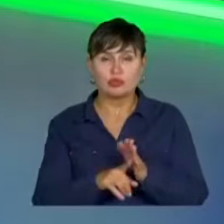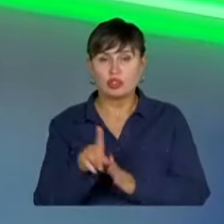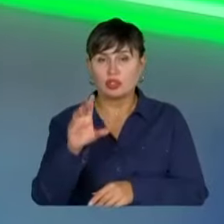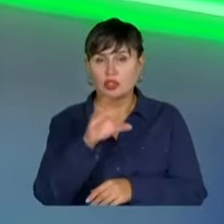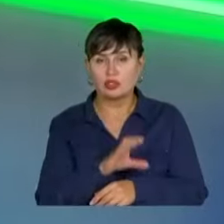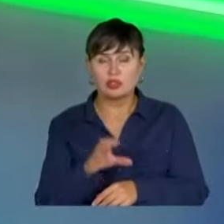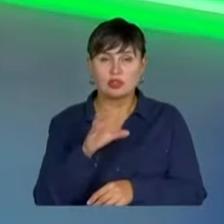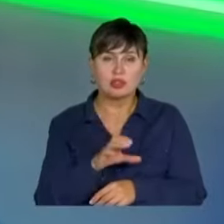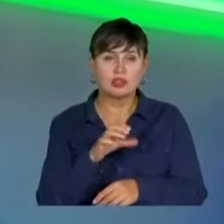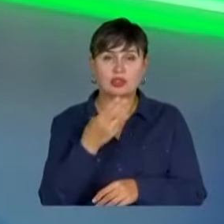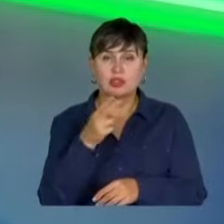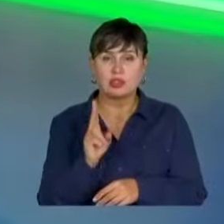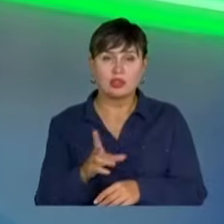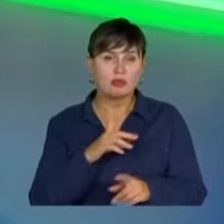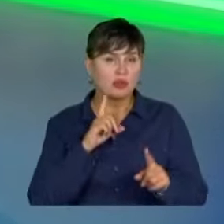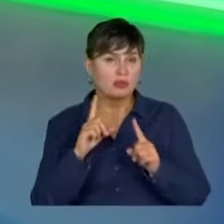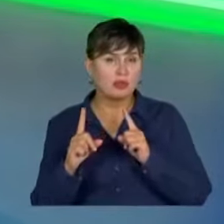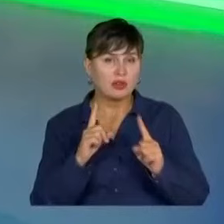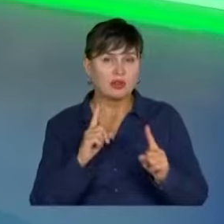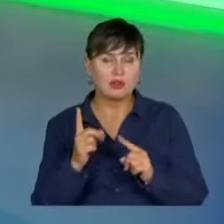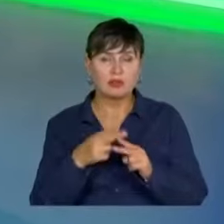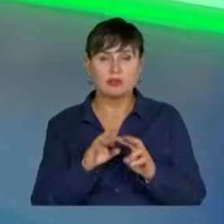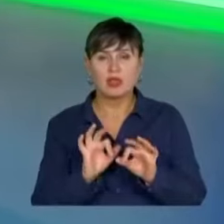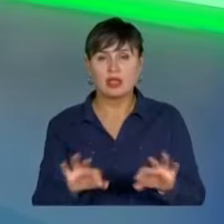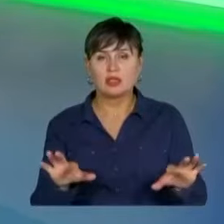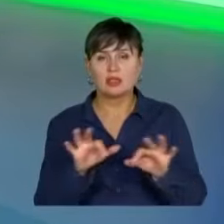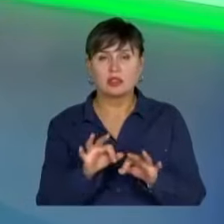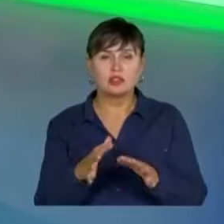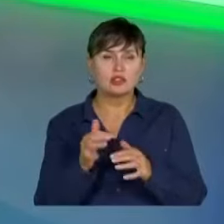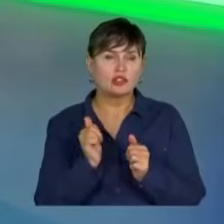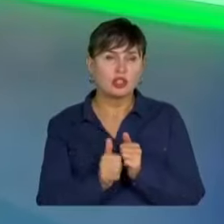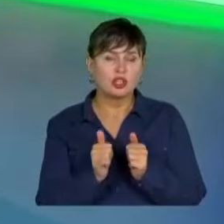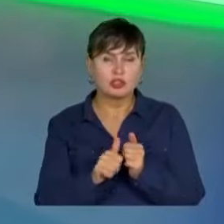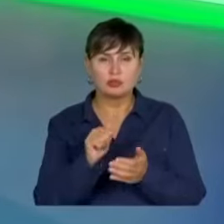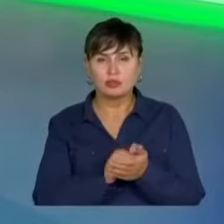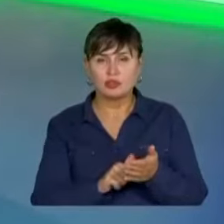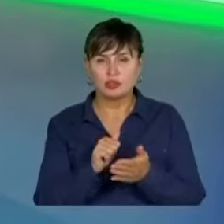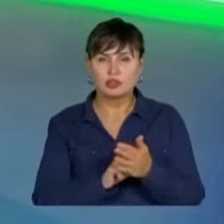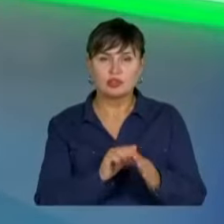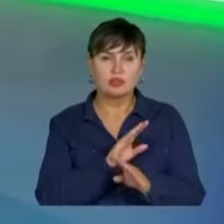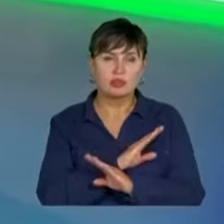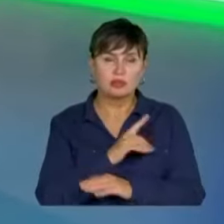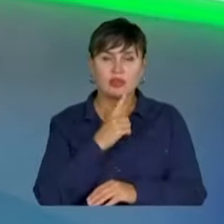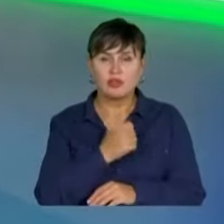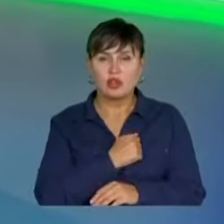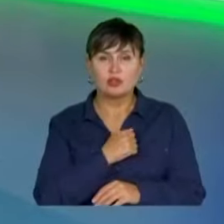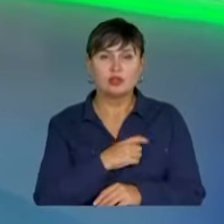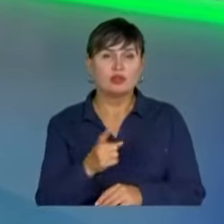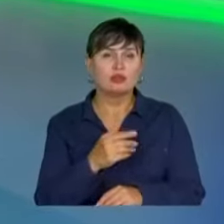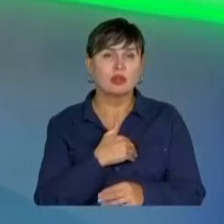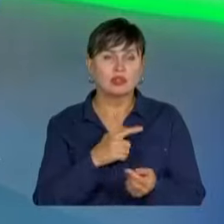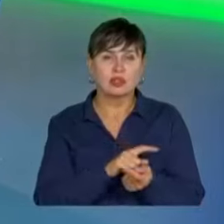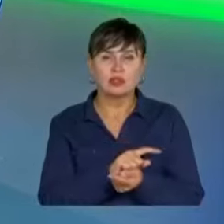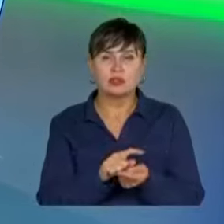сентября в сцк прошёл брифинг Минобороны на котором рассказали о наиболее частых причинах гибели военных И что намерены изменить в